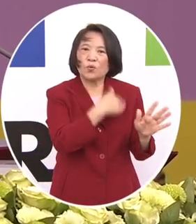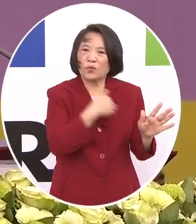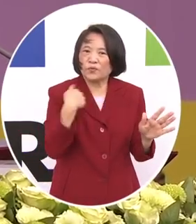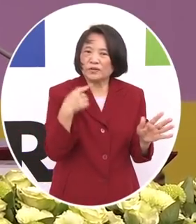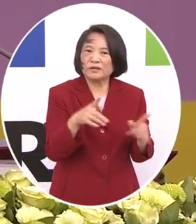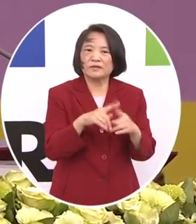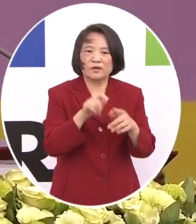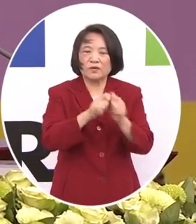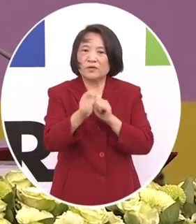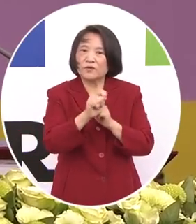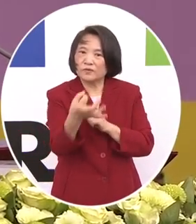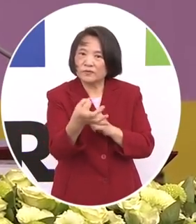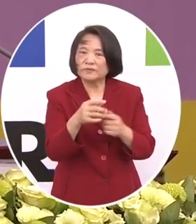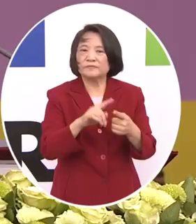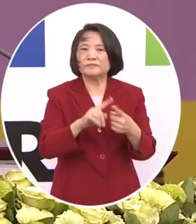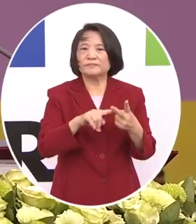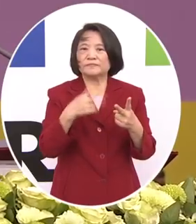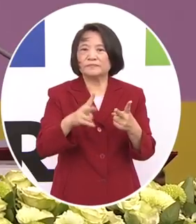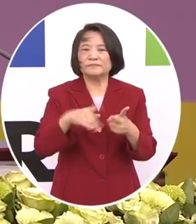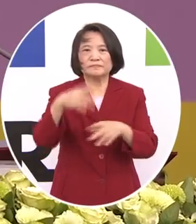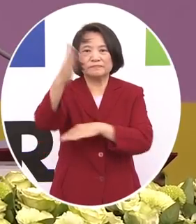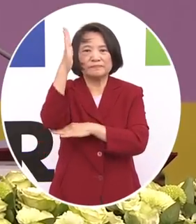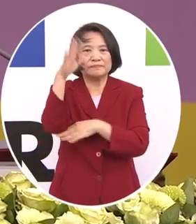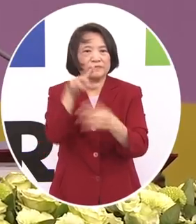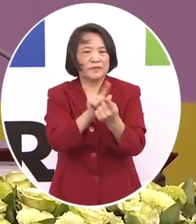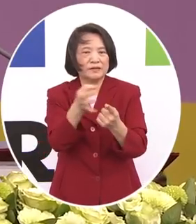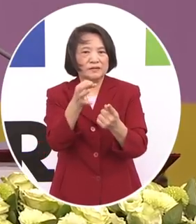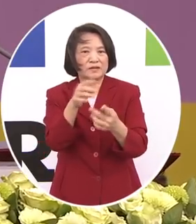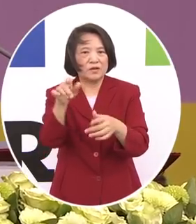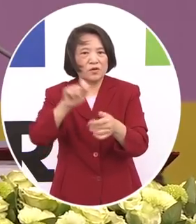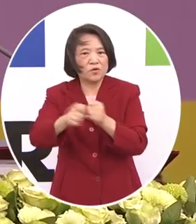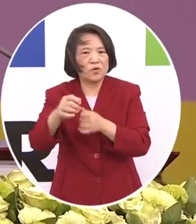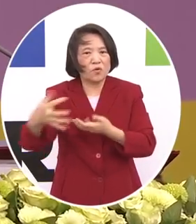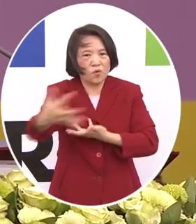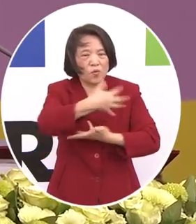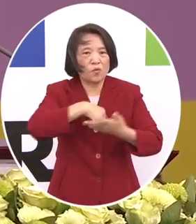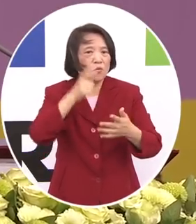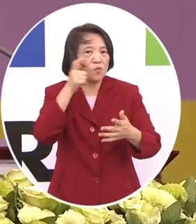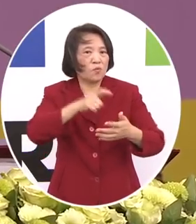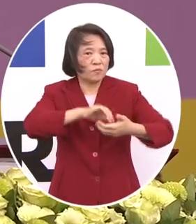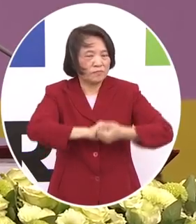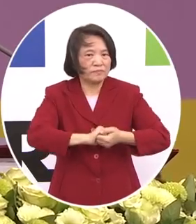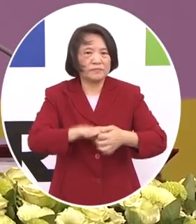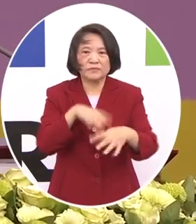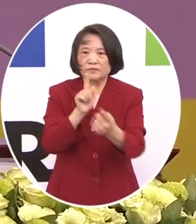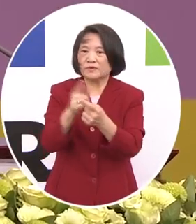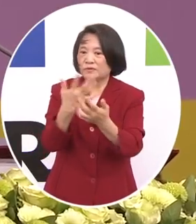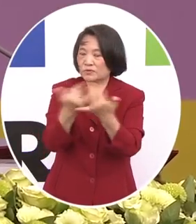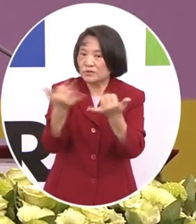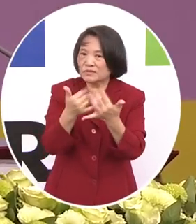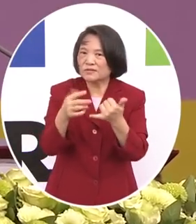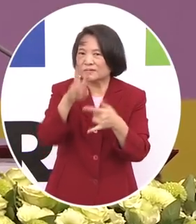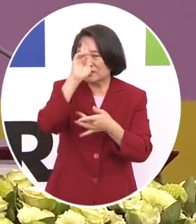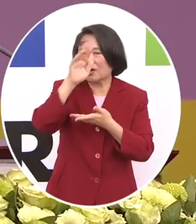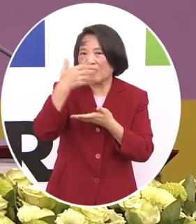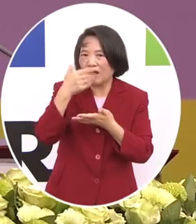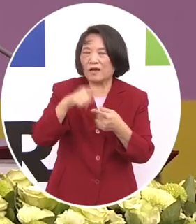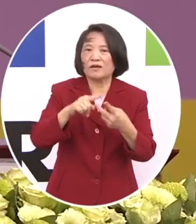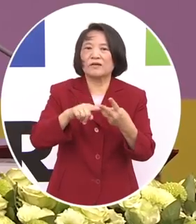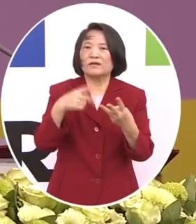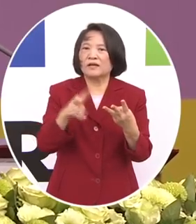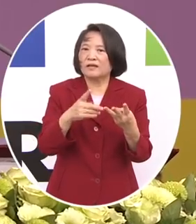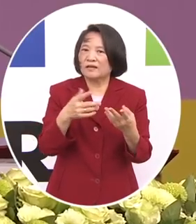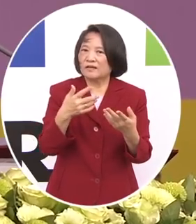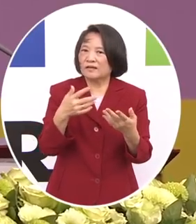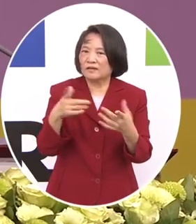收，政府有了稳定的财政基础，可以确保学生营养午餐、 社会福利实施